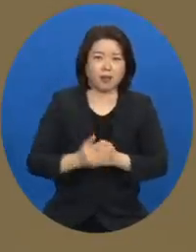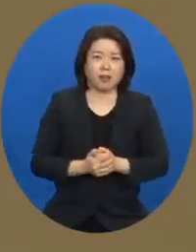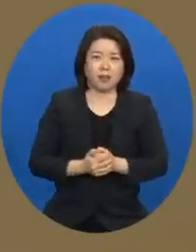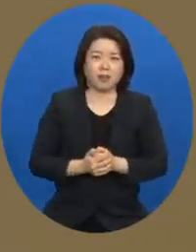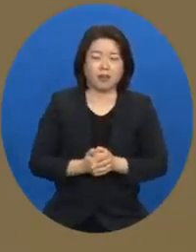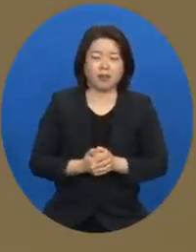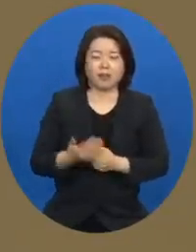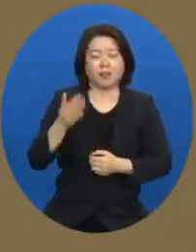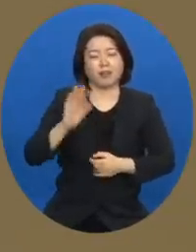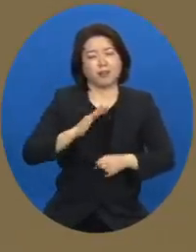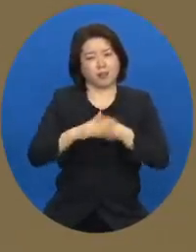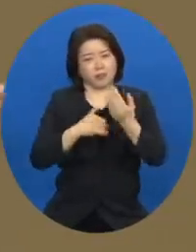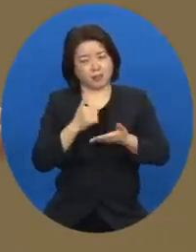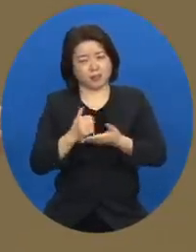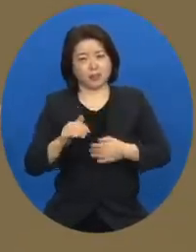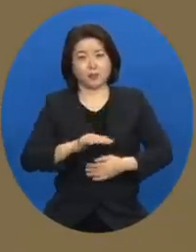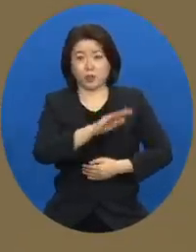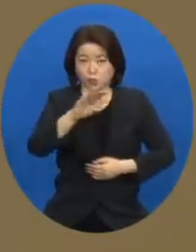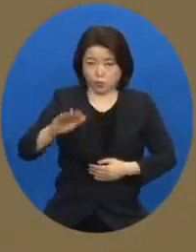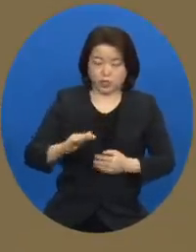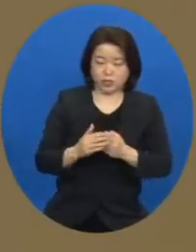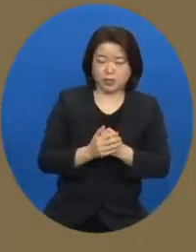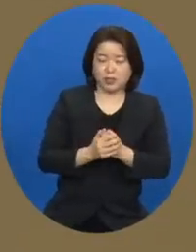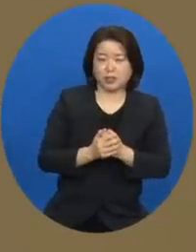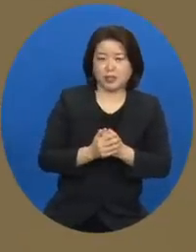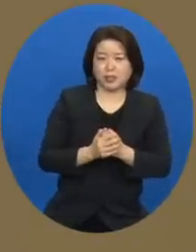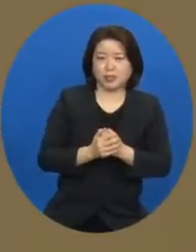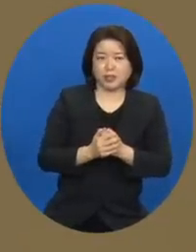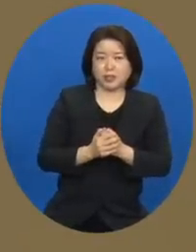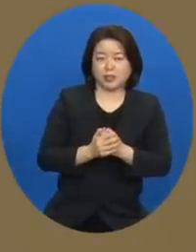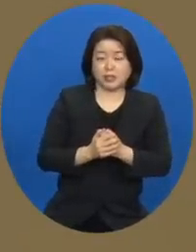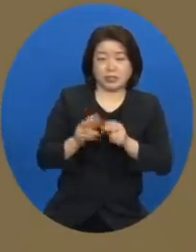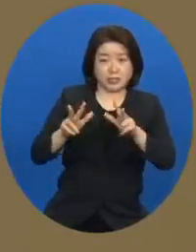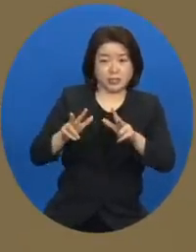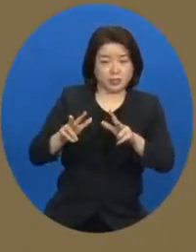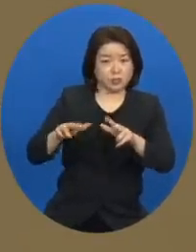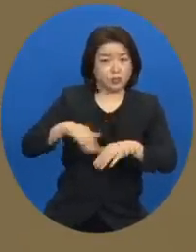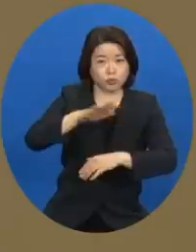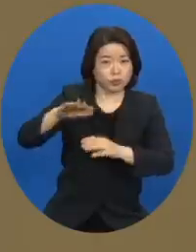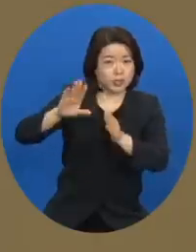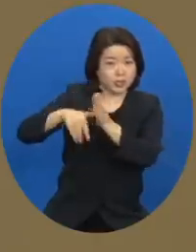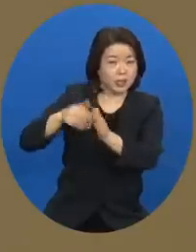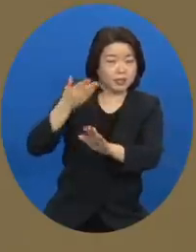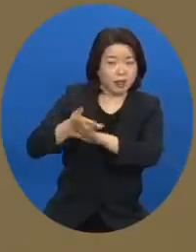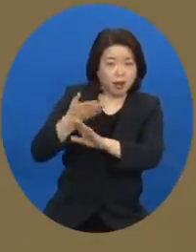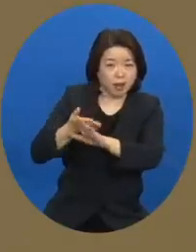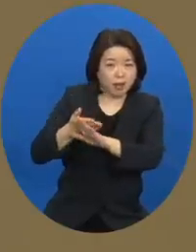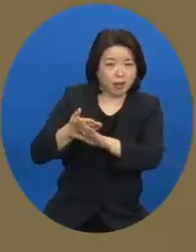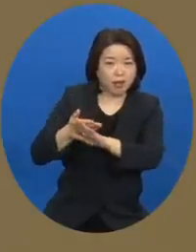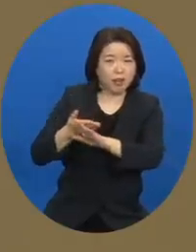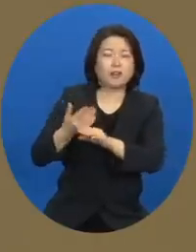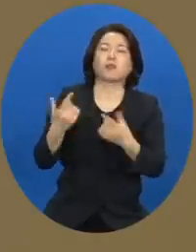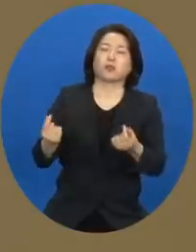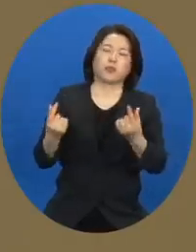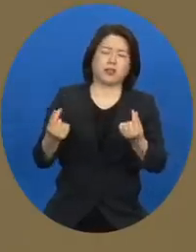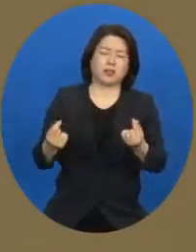그런데 여러분, 지금 우리 시대는 다릅니까? 우리 시대도